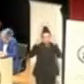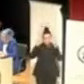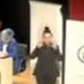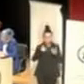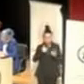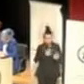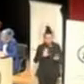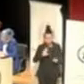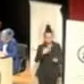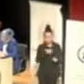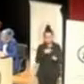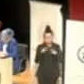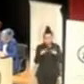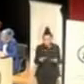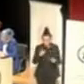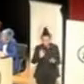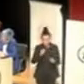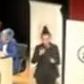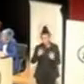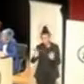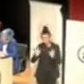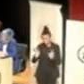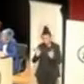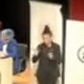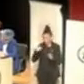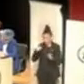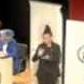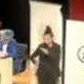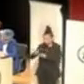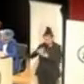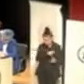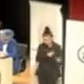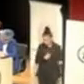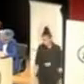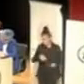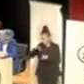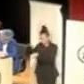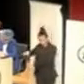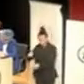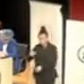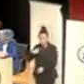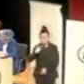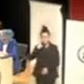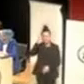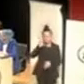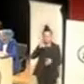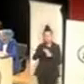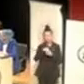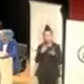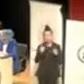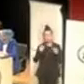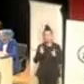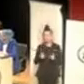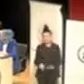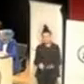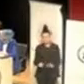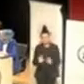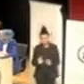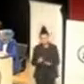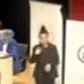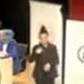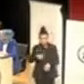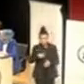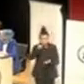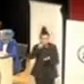ve özellikle gelecek kuşaklara aktarmak bakanlığımızca oldukça önemlidir. Bu kapsamda